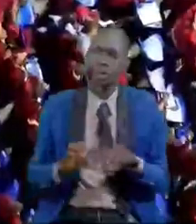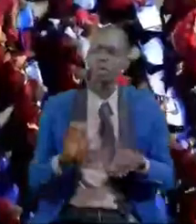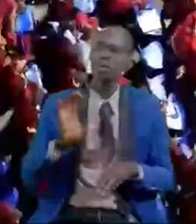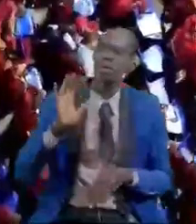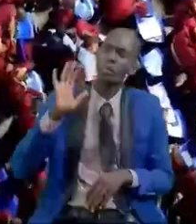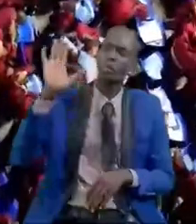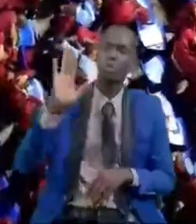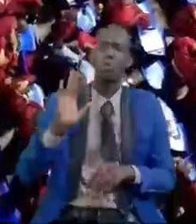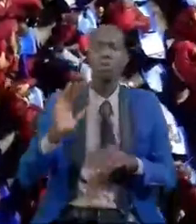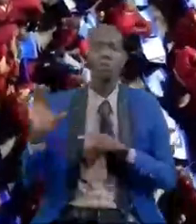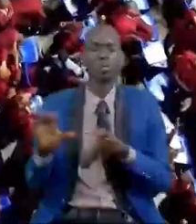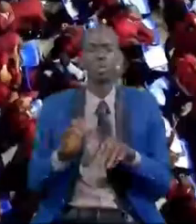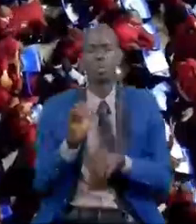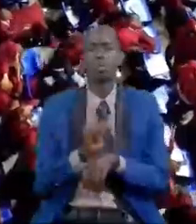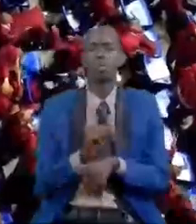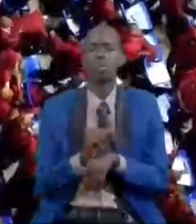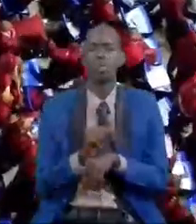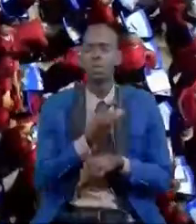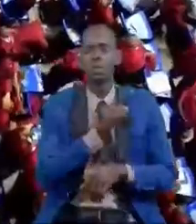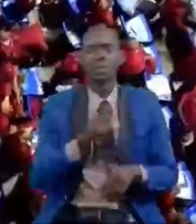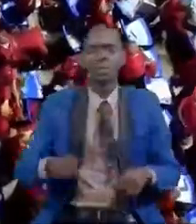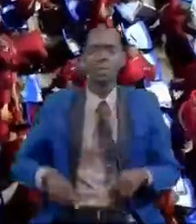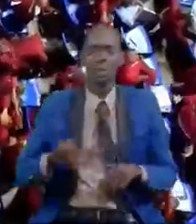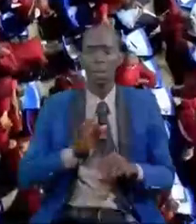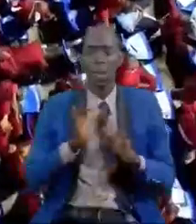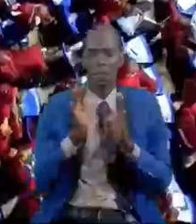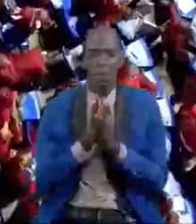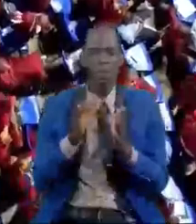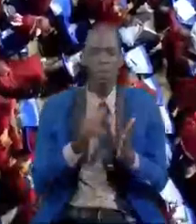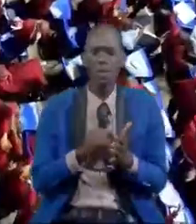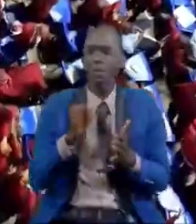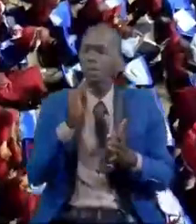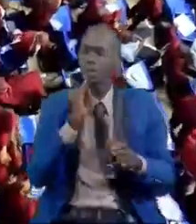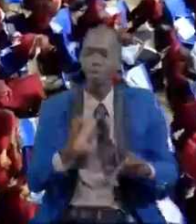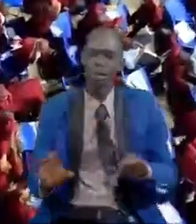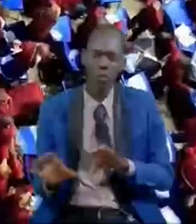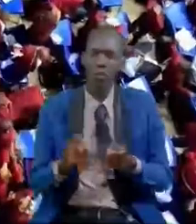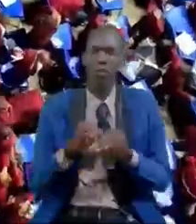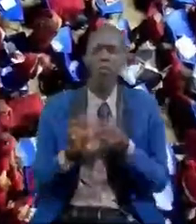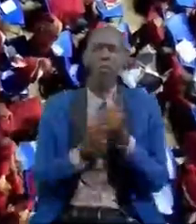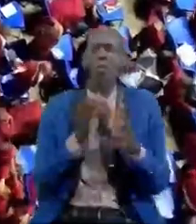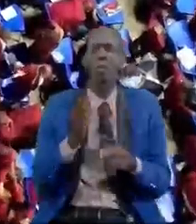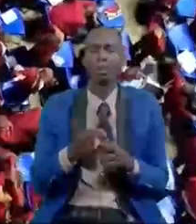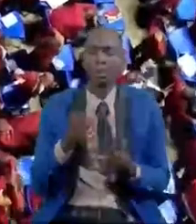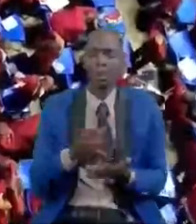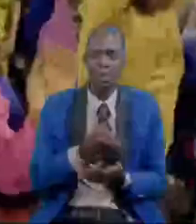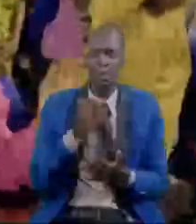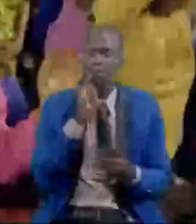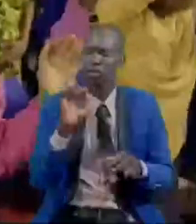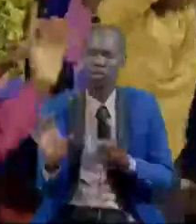Confirme la manifestation. Seigneur, je prie, c'est fait. C'est fait.